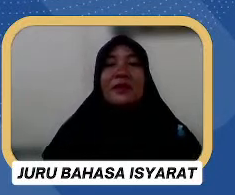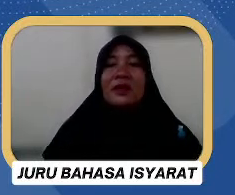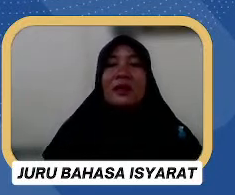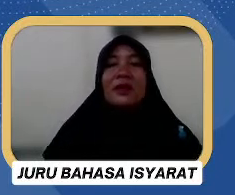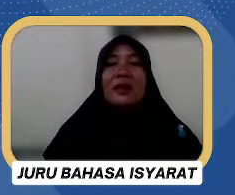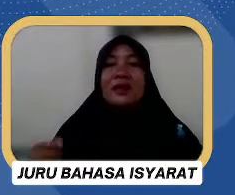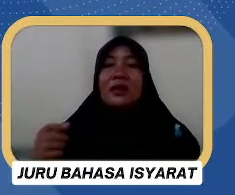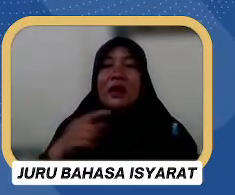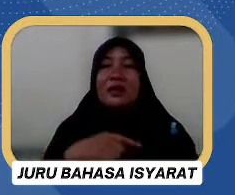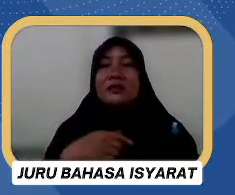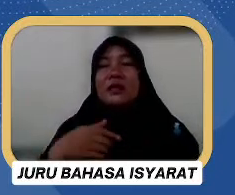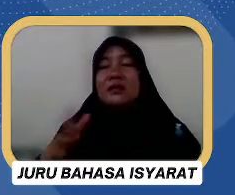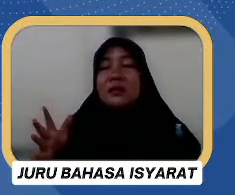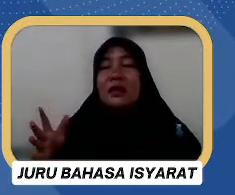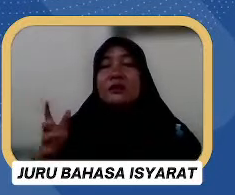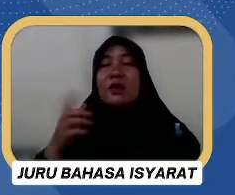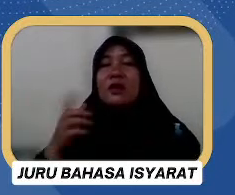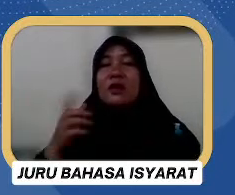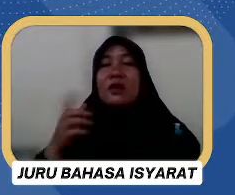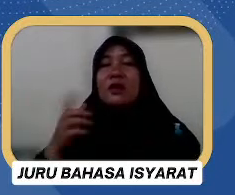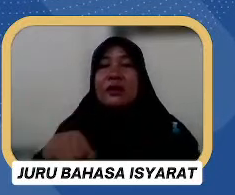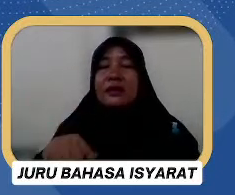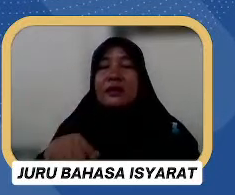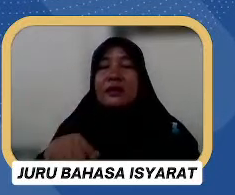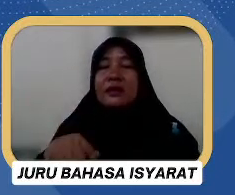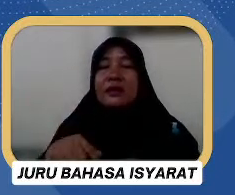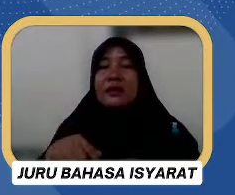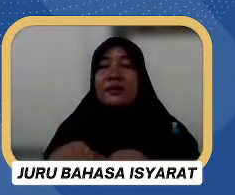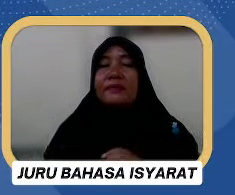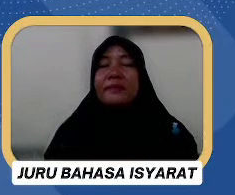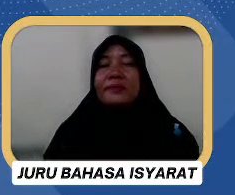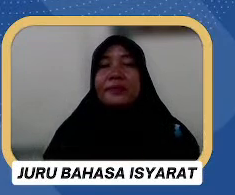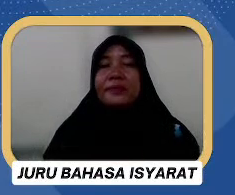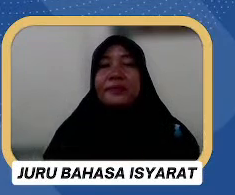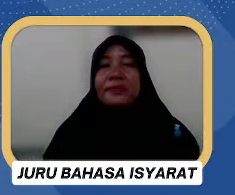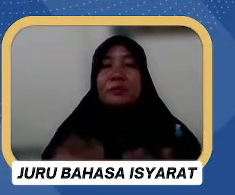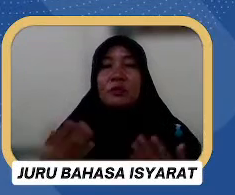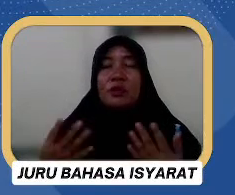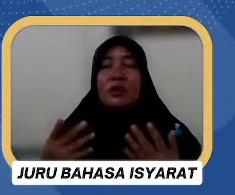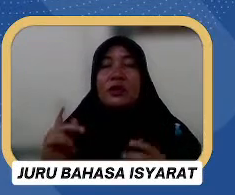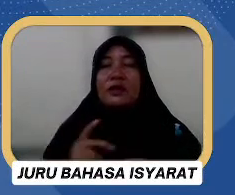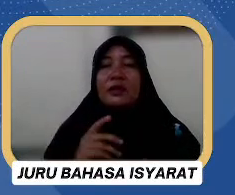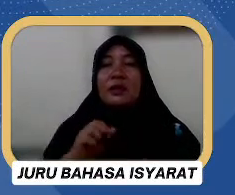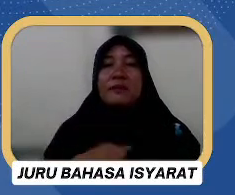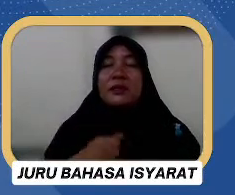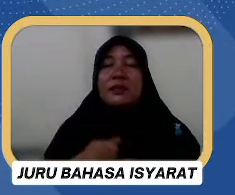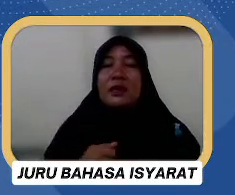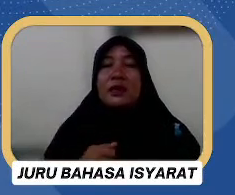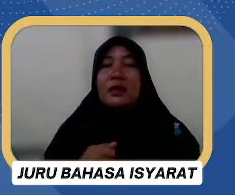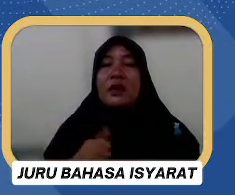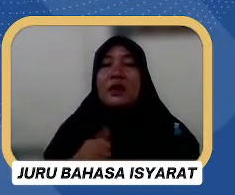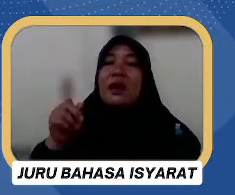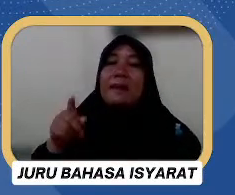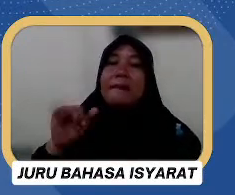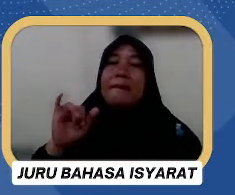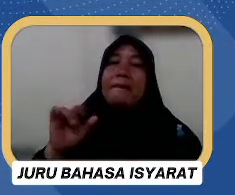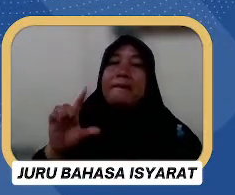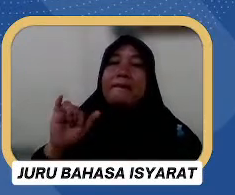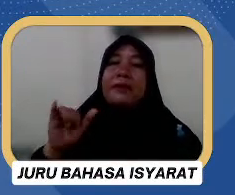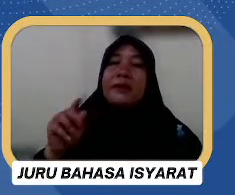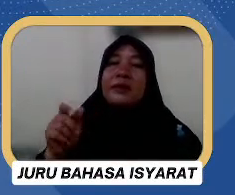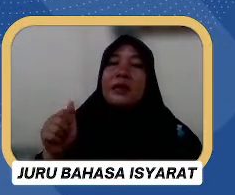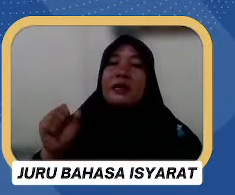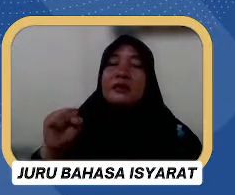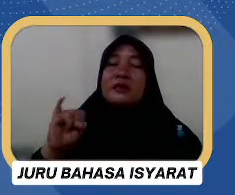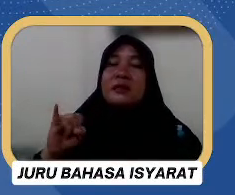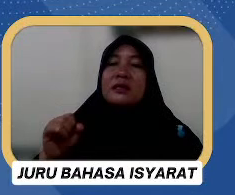bahas dan materi yang disampaikan dapat kita aplikasikan kehidupan kita sehari-hari. Baik, sebelum menutup acara